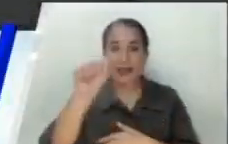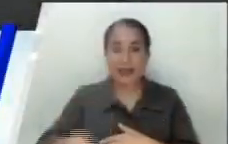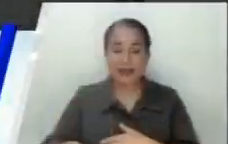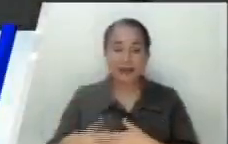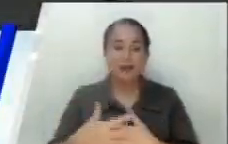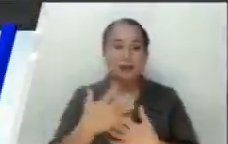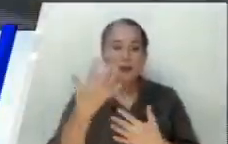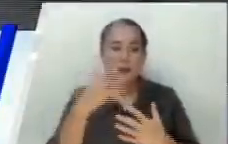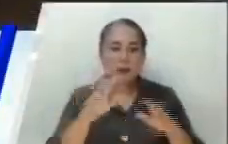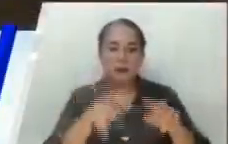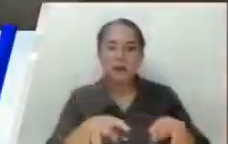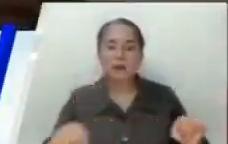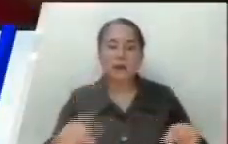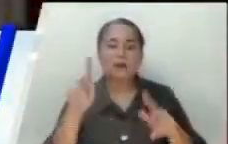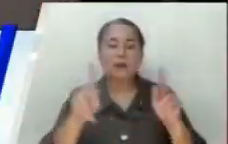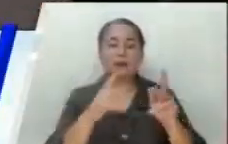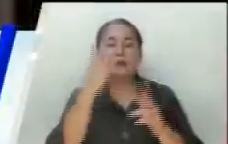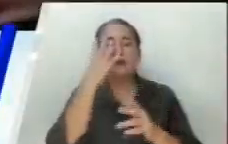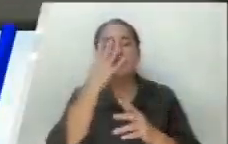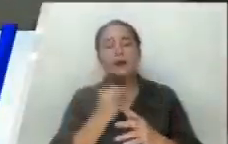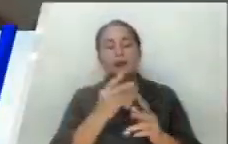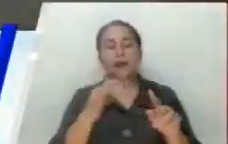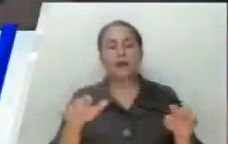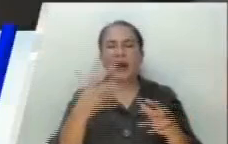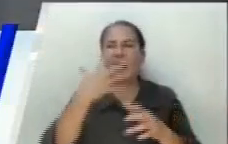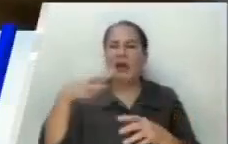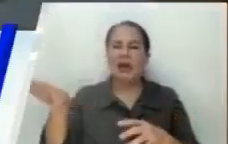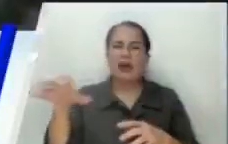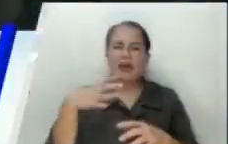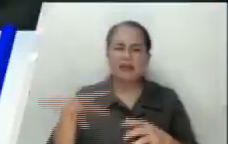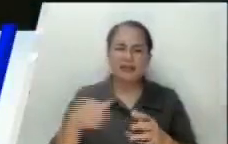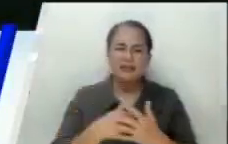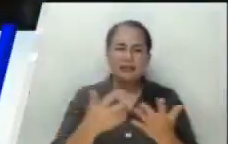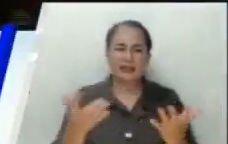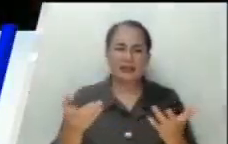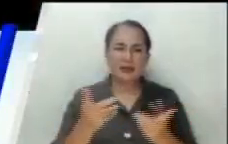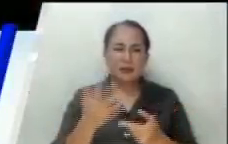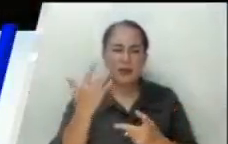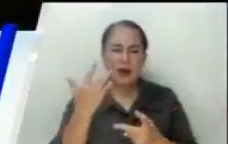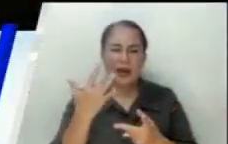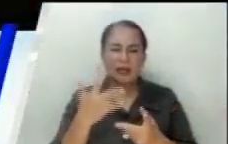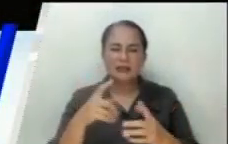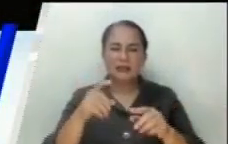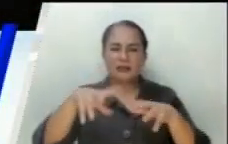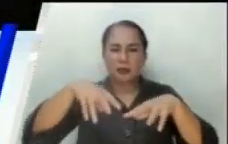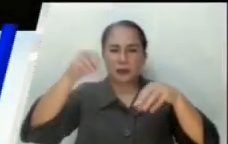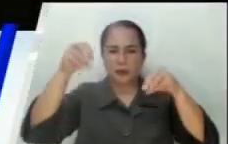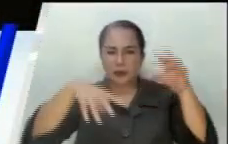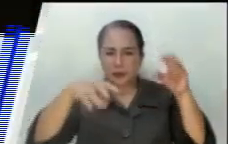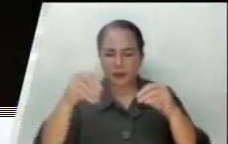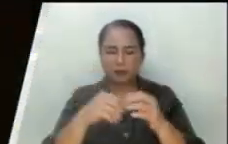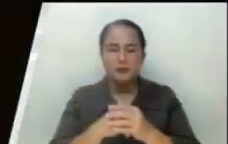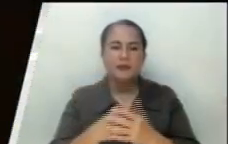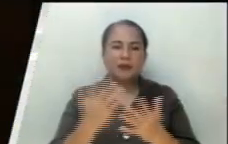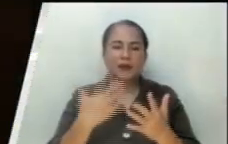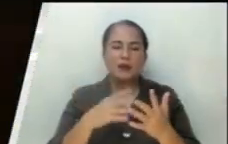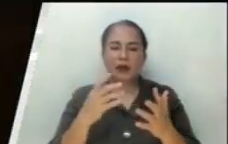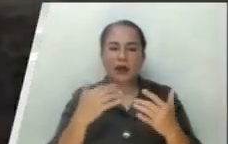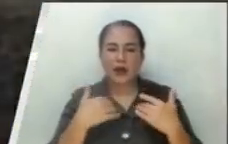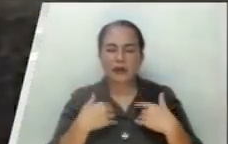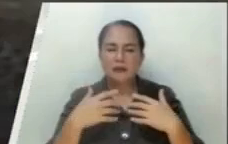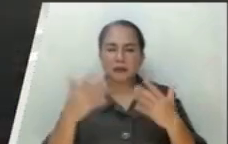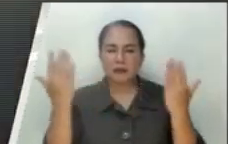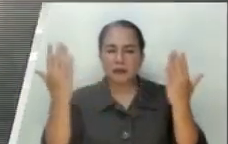natulog ang mga residenteng init na init sa kanilang bahay dahil sa power outage halos mabalot nga ng dilim ang Panay